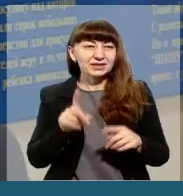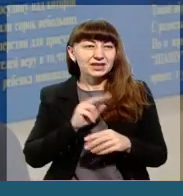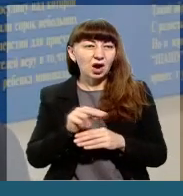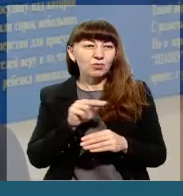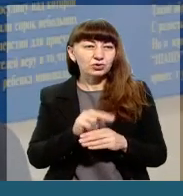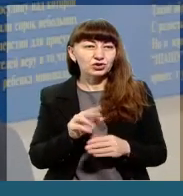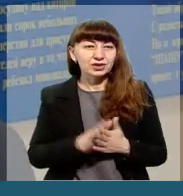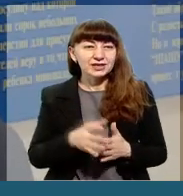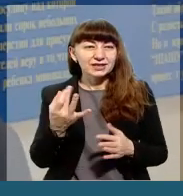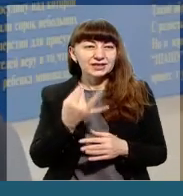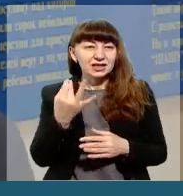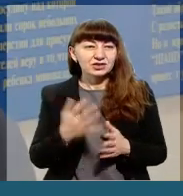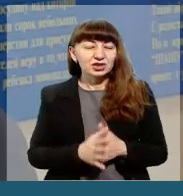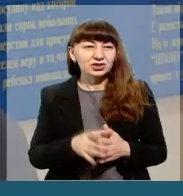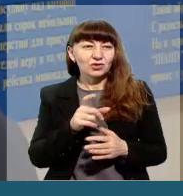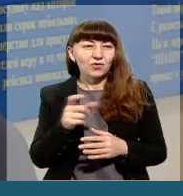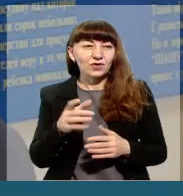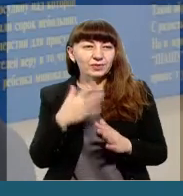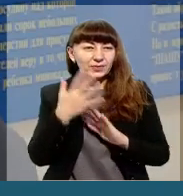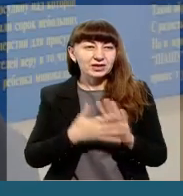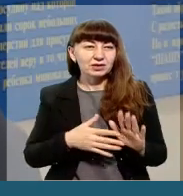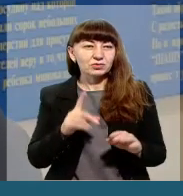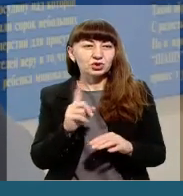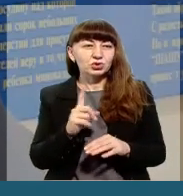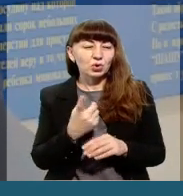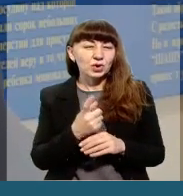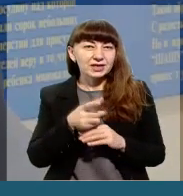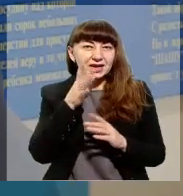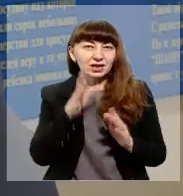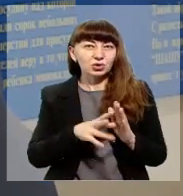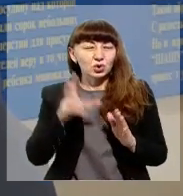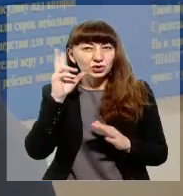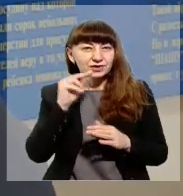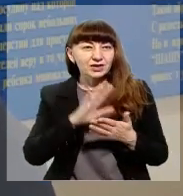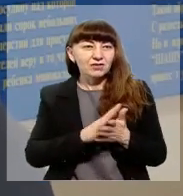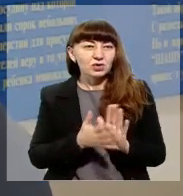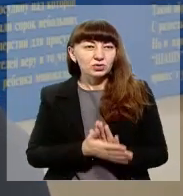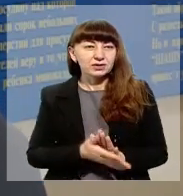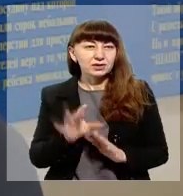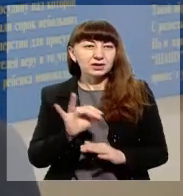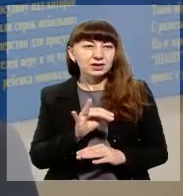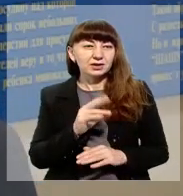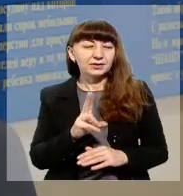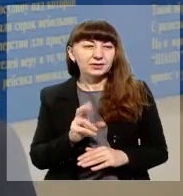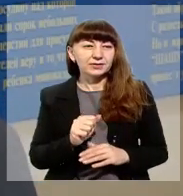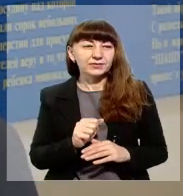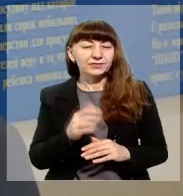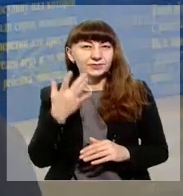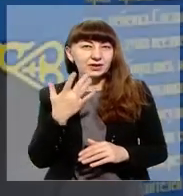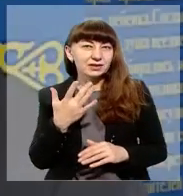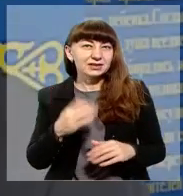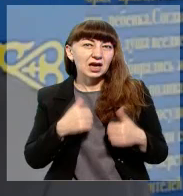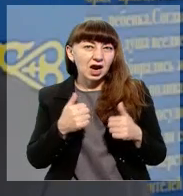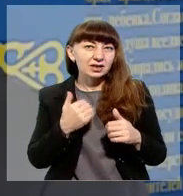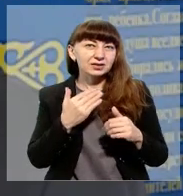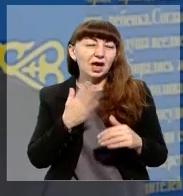обучаемые, заинтересованные, понимают, что такое электронно-цифровые услуги и как бы идут со временем.